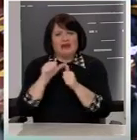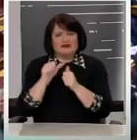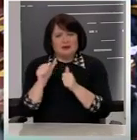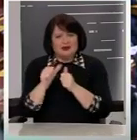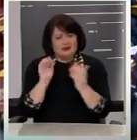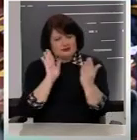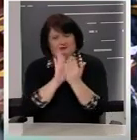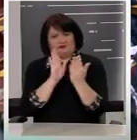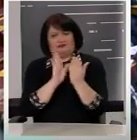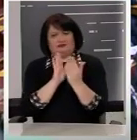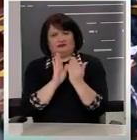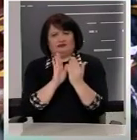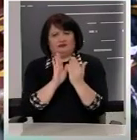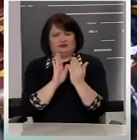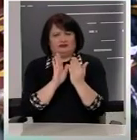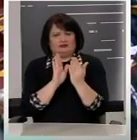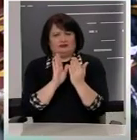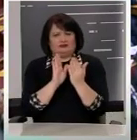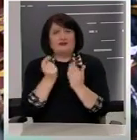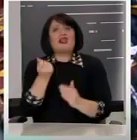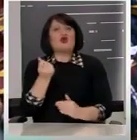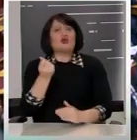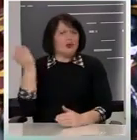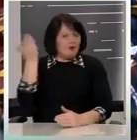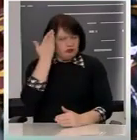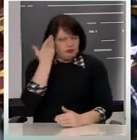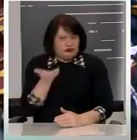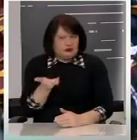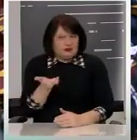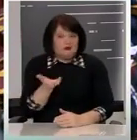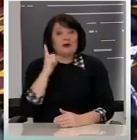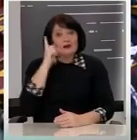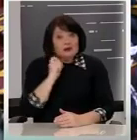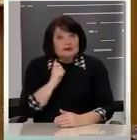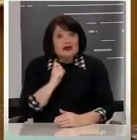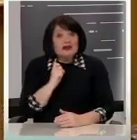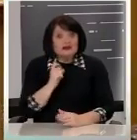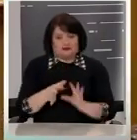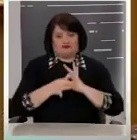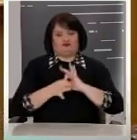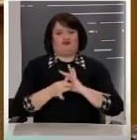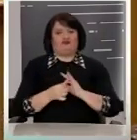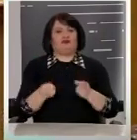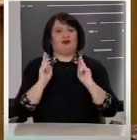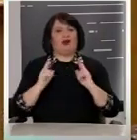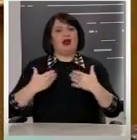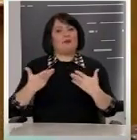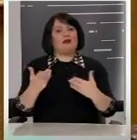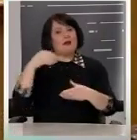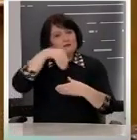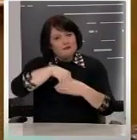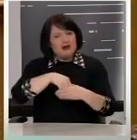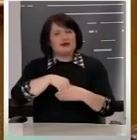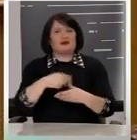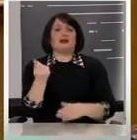6 μήνες με μεγάλο κόστος για την οικονομία. Γιατί όπως ξέρετε, η αυτοπεποίθηση και η αισιοδοξία είναι μέρος